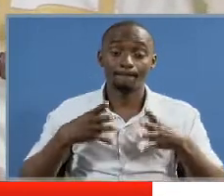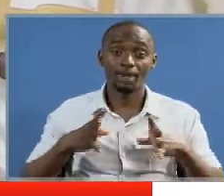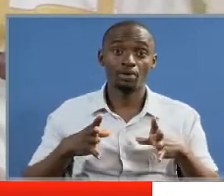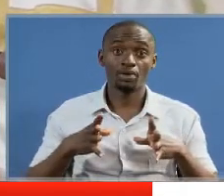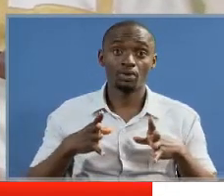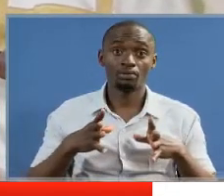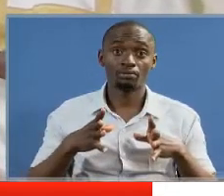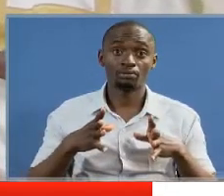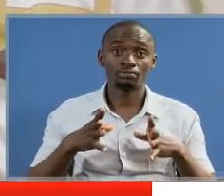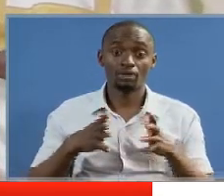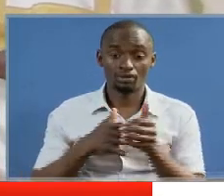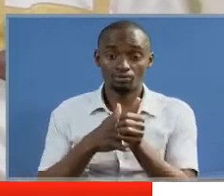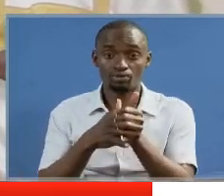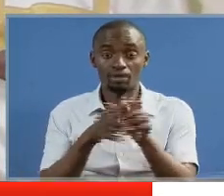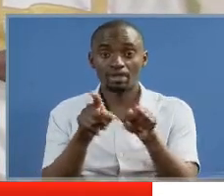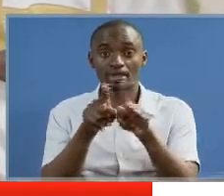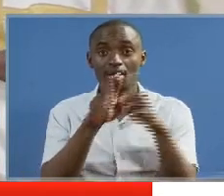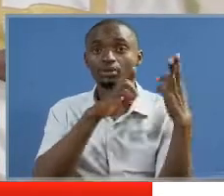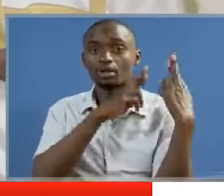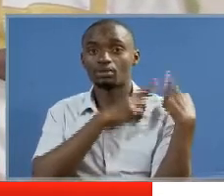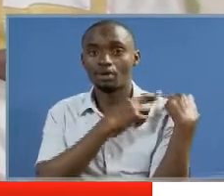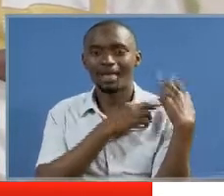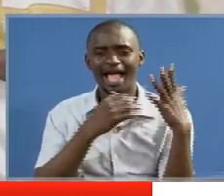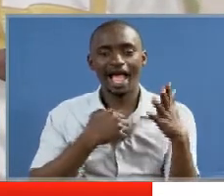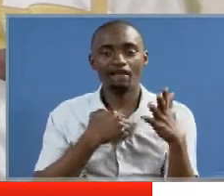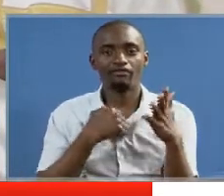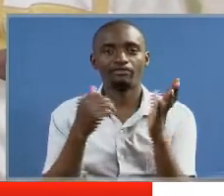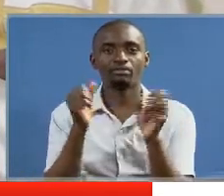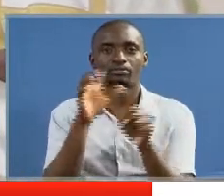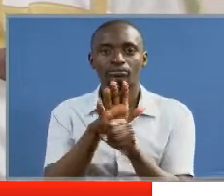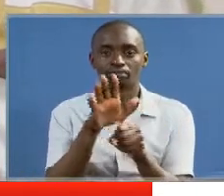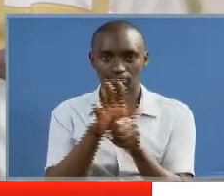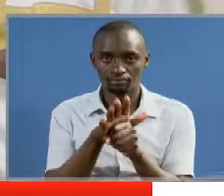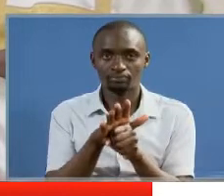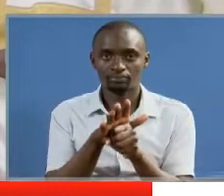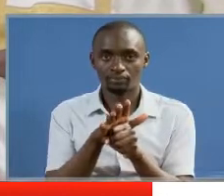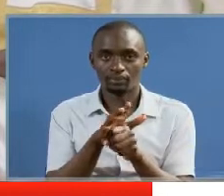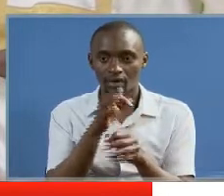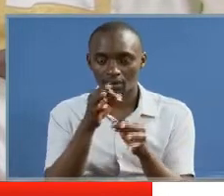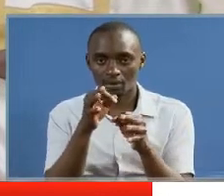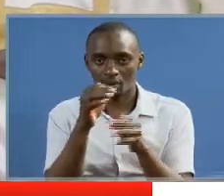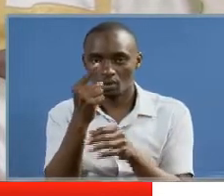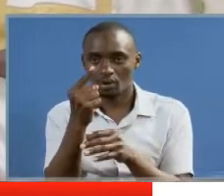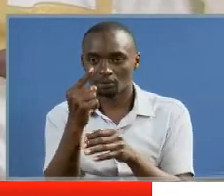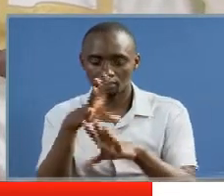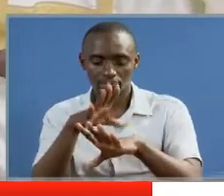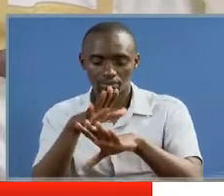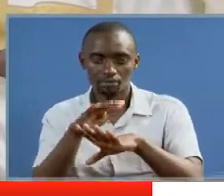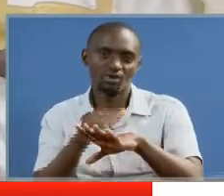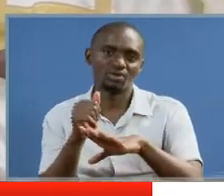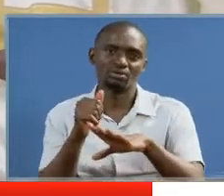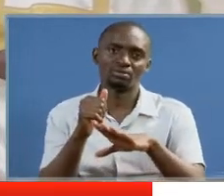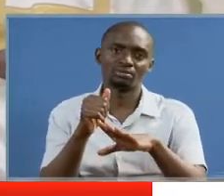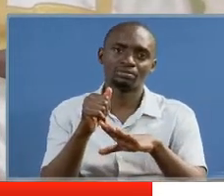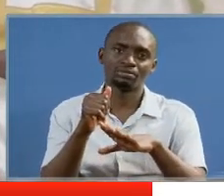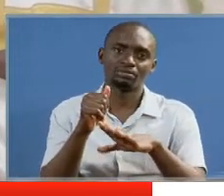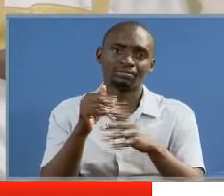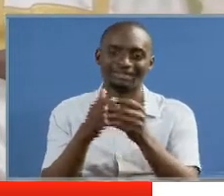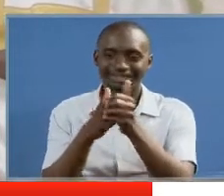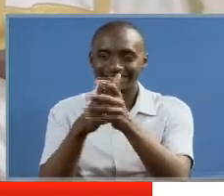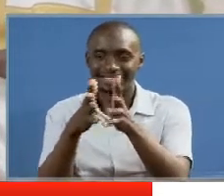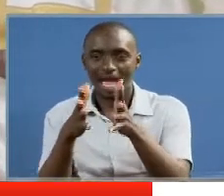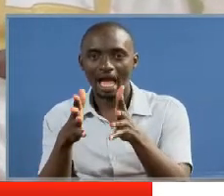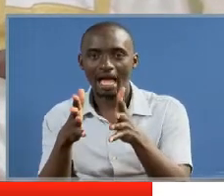na vyeo iko na mambo mingi. Mtu akishaitwa mheshimiwa,